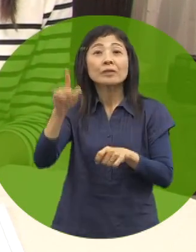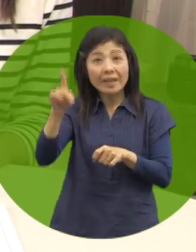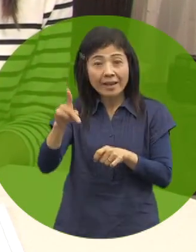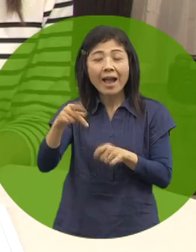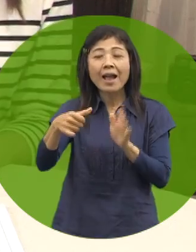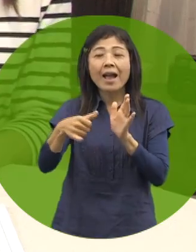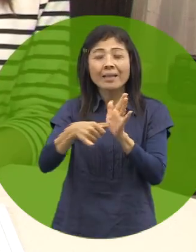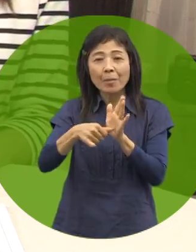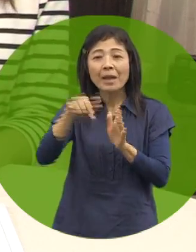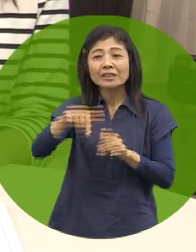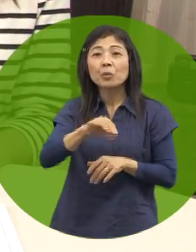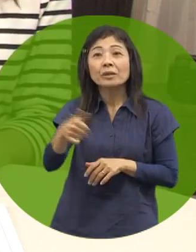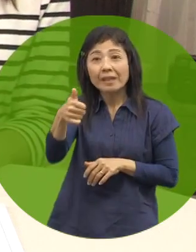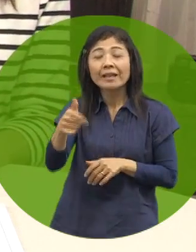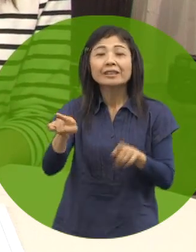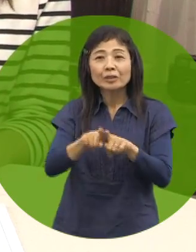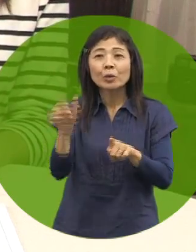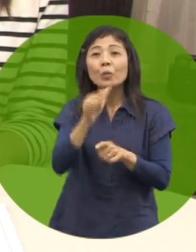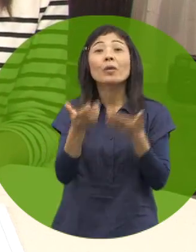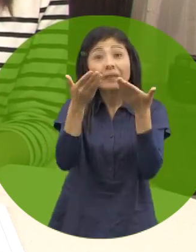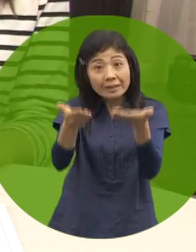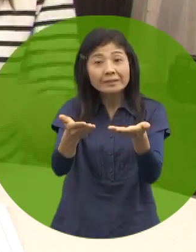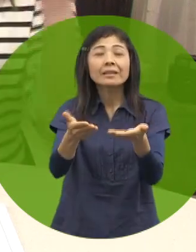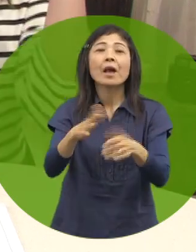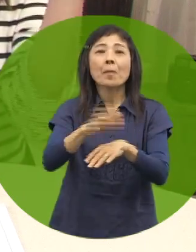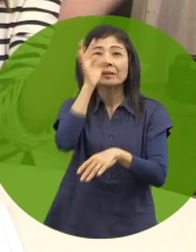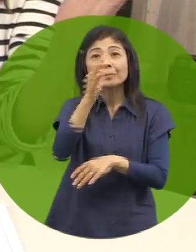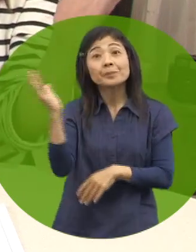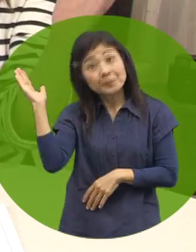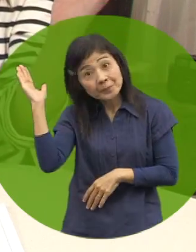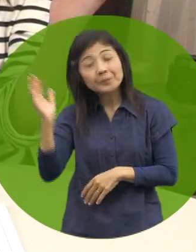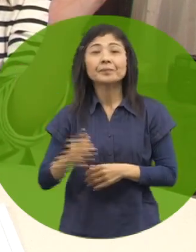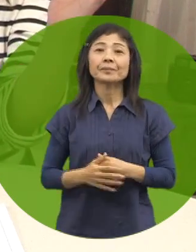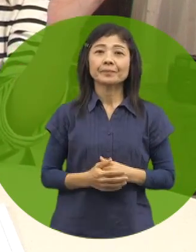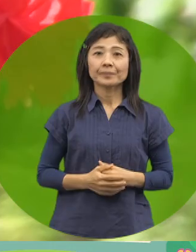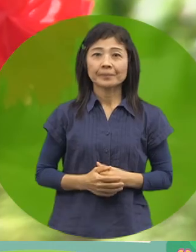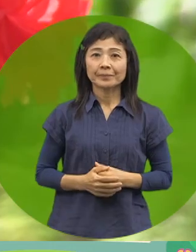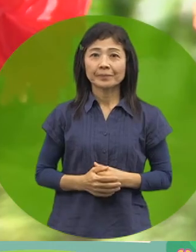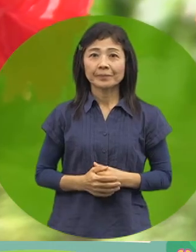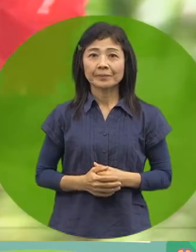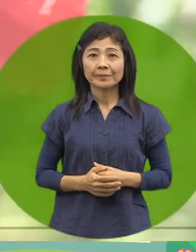と一緒にお伝えします。まずはこちらをご覧ください。